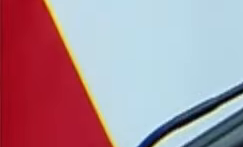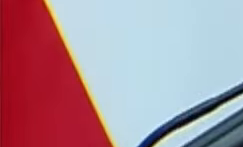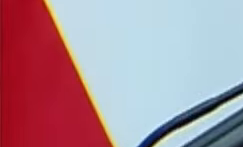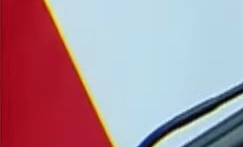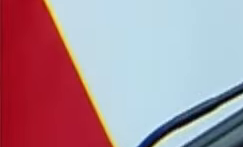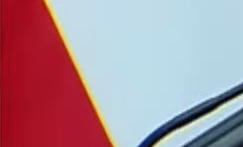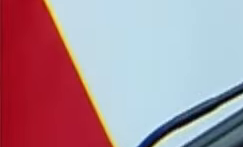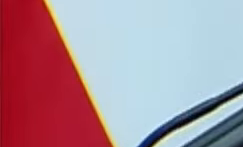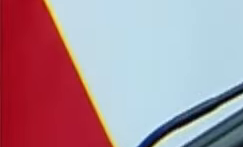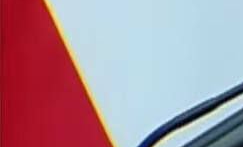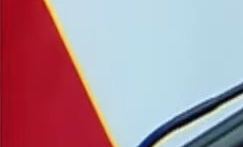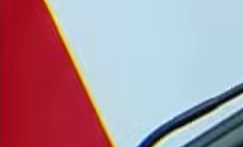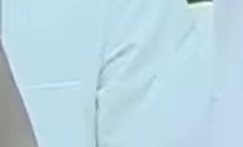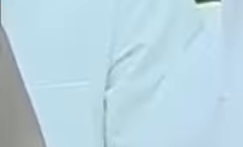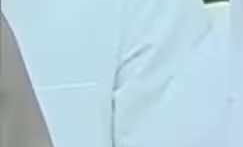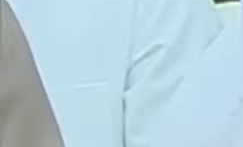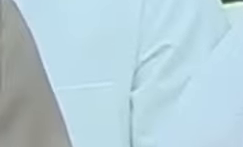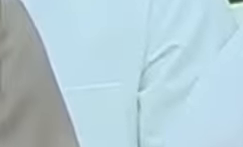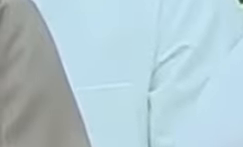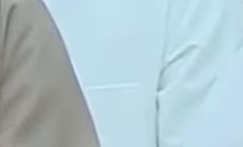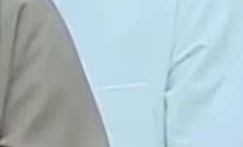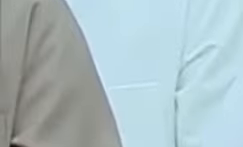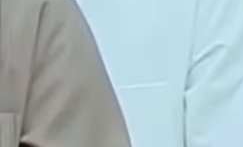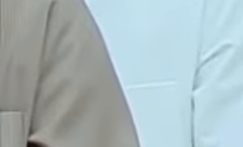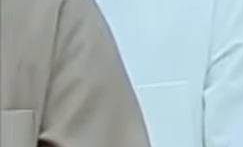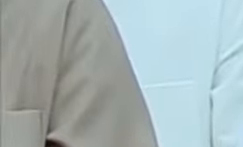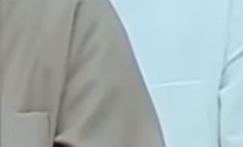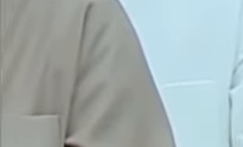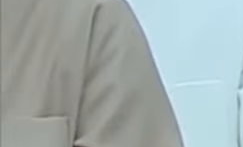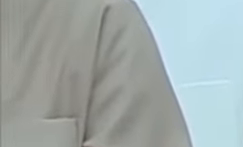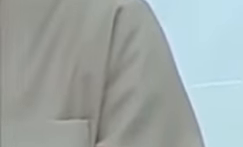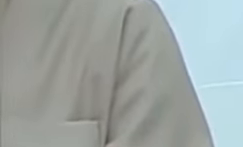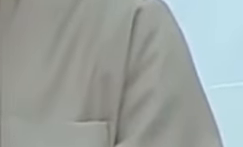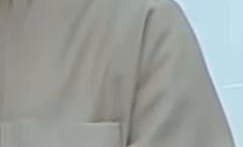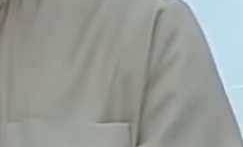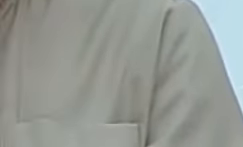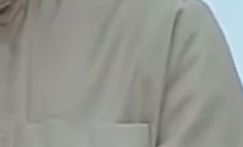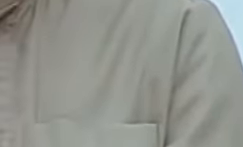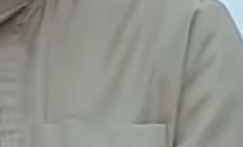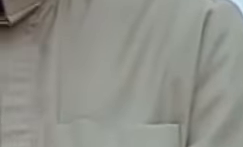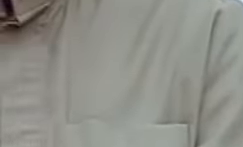إشادتنا بكم وبمباركتنا لكم على